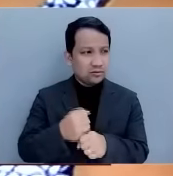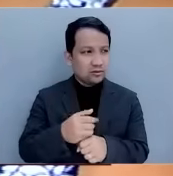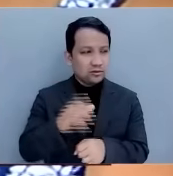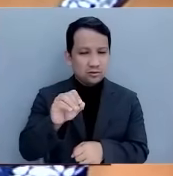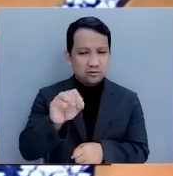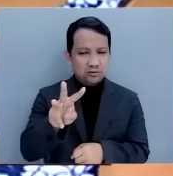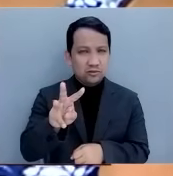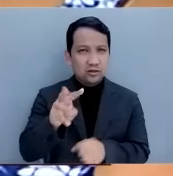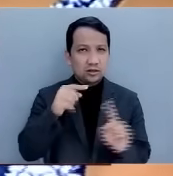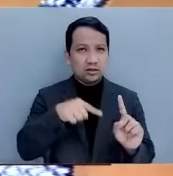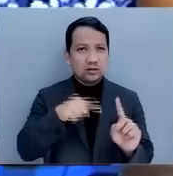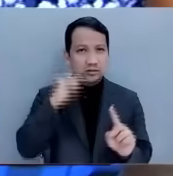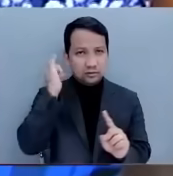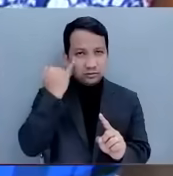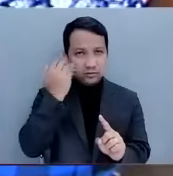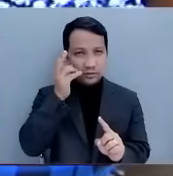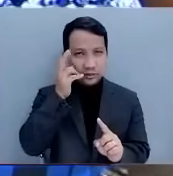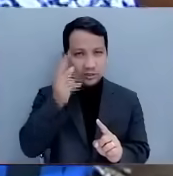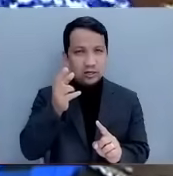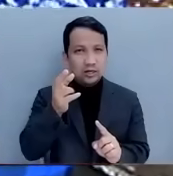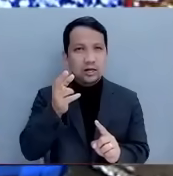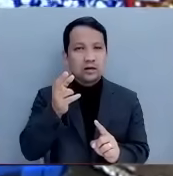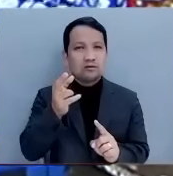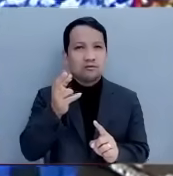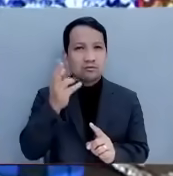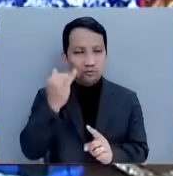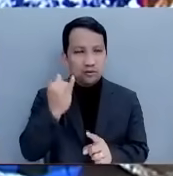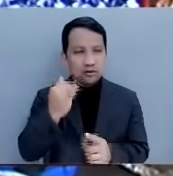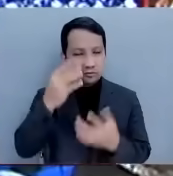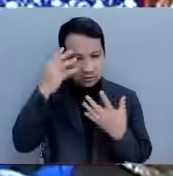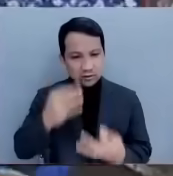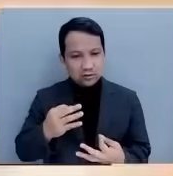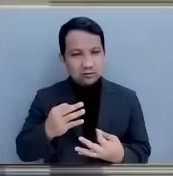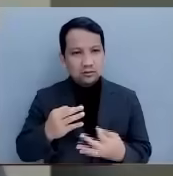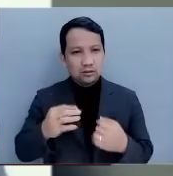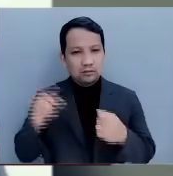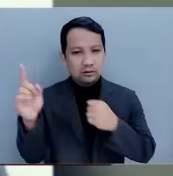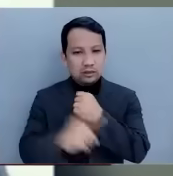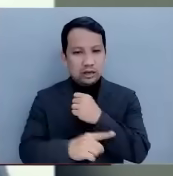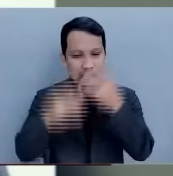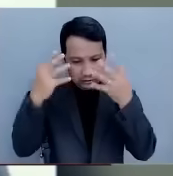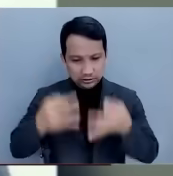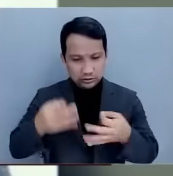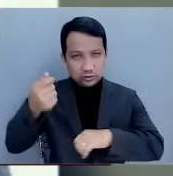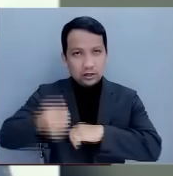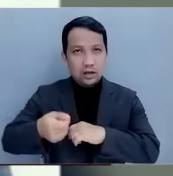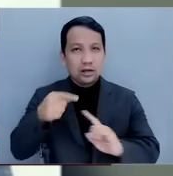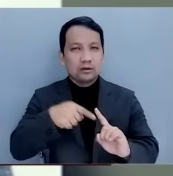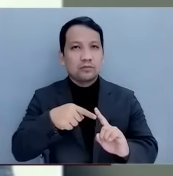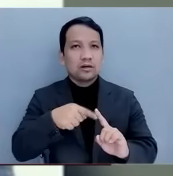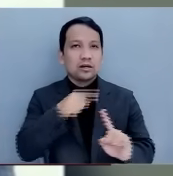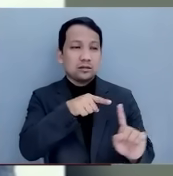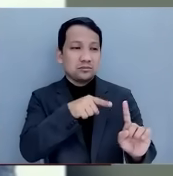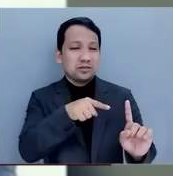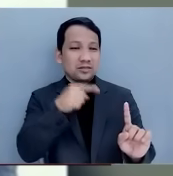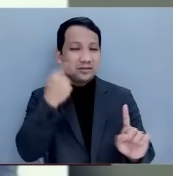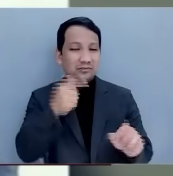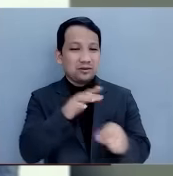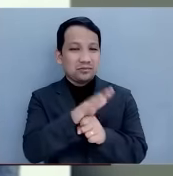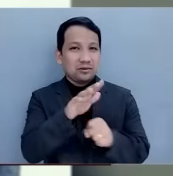OFW na si Julie Viranara nang malaman ng hatol sa pumatay sa kanyang anak. Si Ranara ang kababayan nating